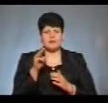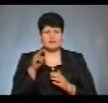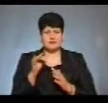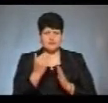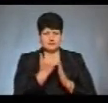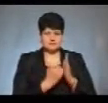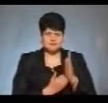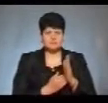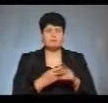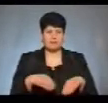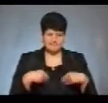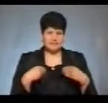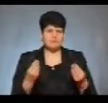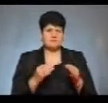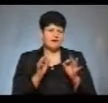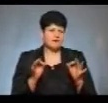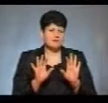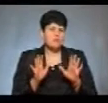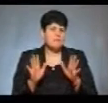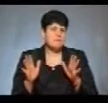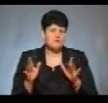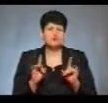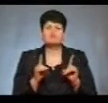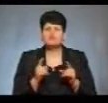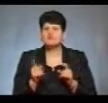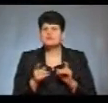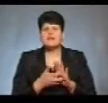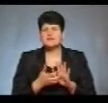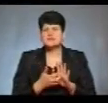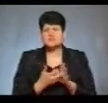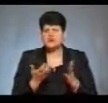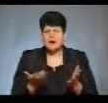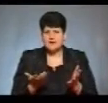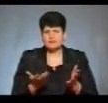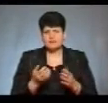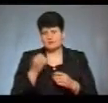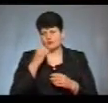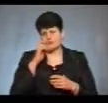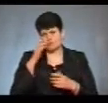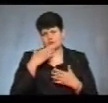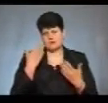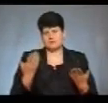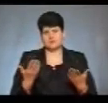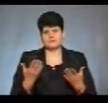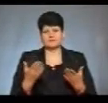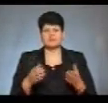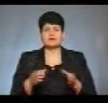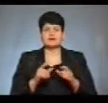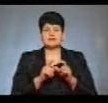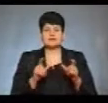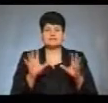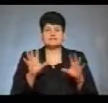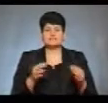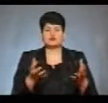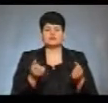Тобто ніяких моментів з приводу того, що чомусь чогось не вистачає, слава Богу, немає. Дільниці всі отримали